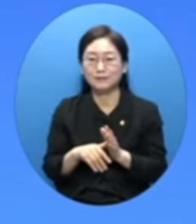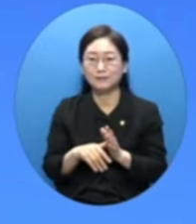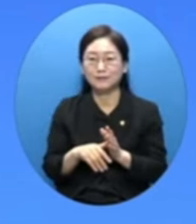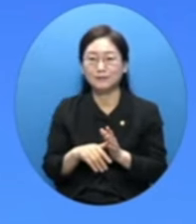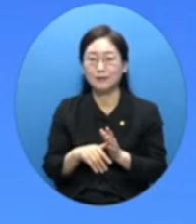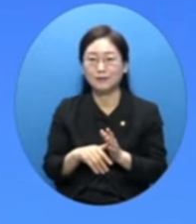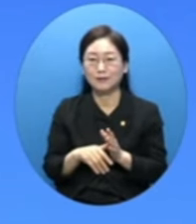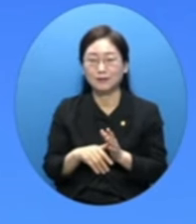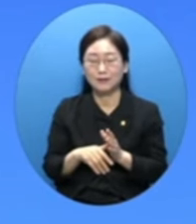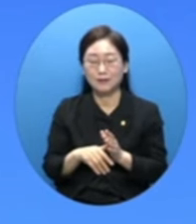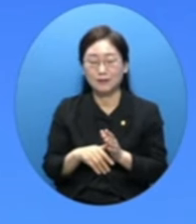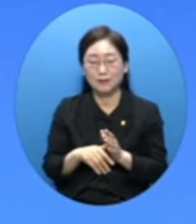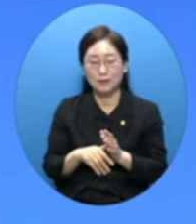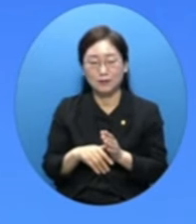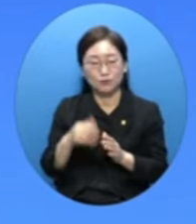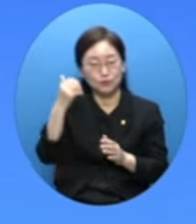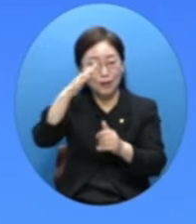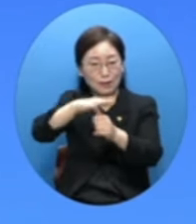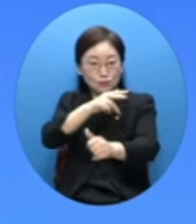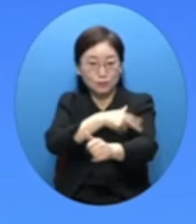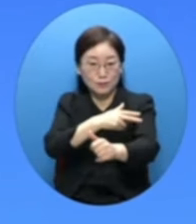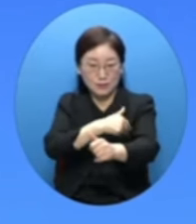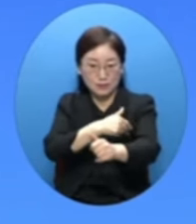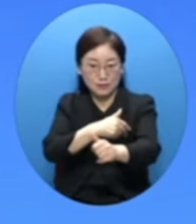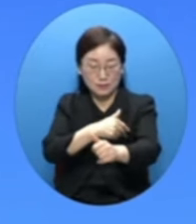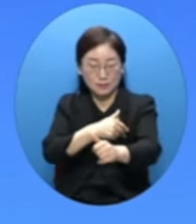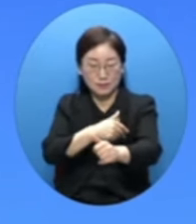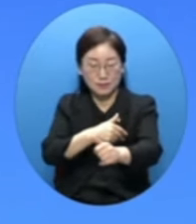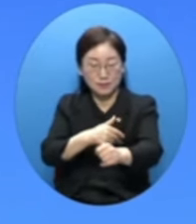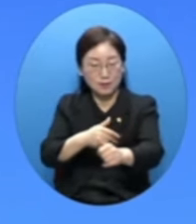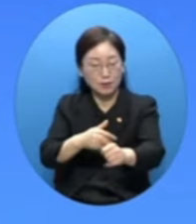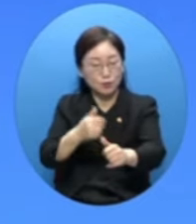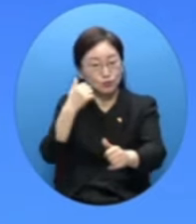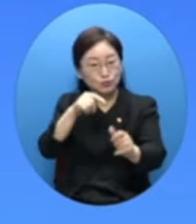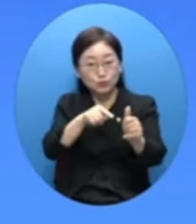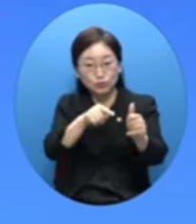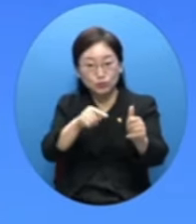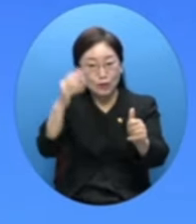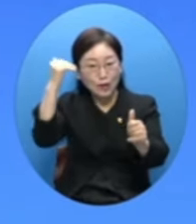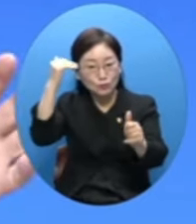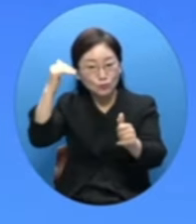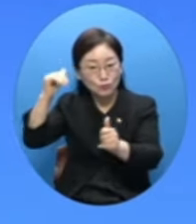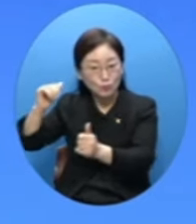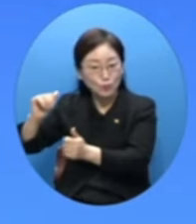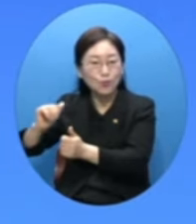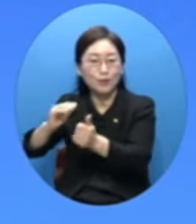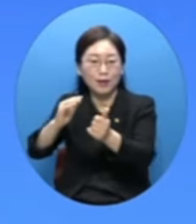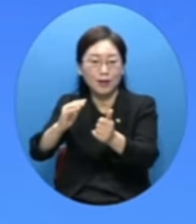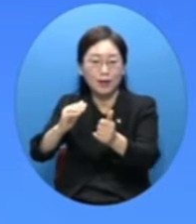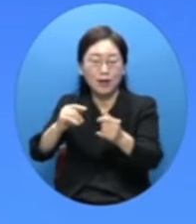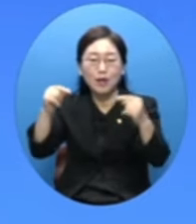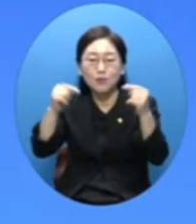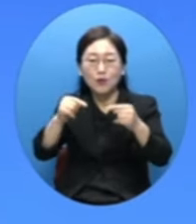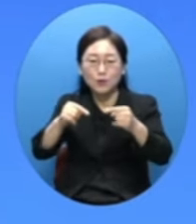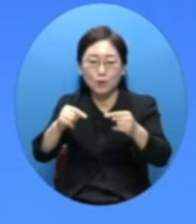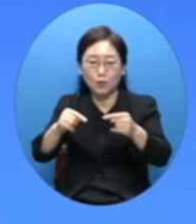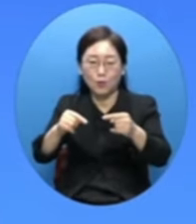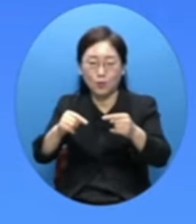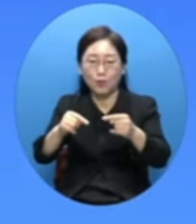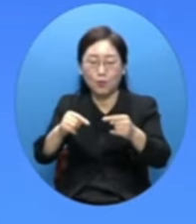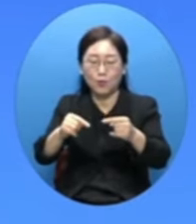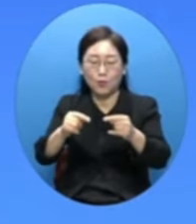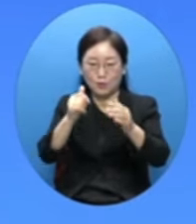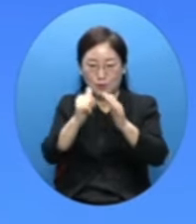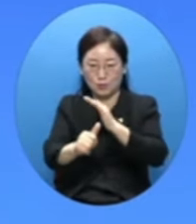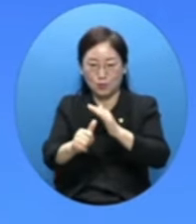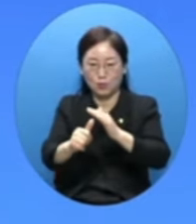저여기 안수집사님 중에 한 분이 한국에서 파견된 외교관이었고 아인데 정보를 담당하는 정보 계통의